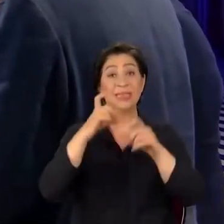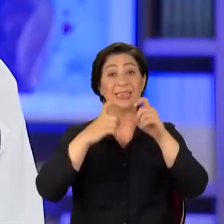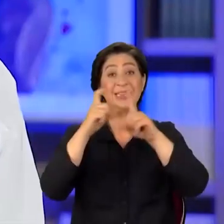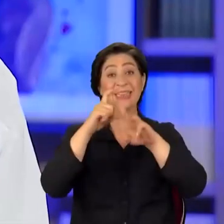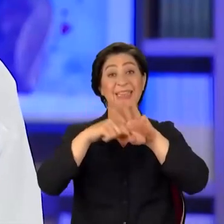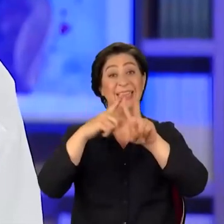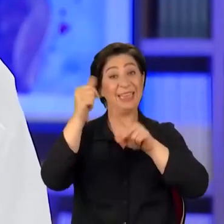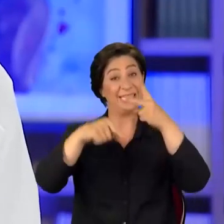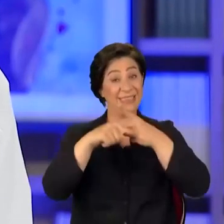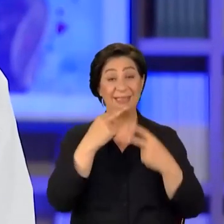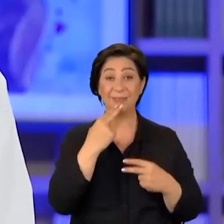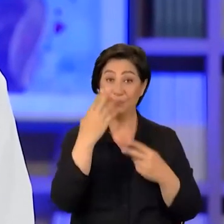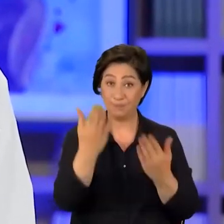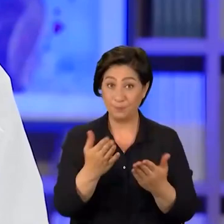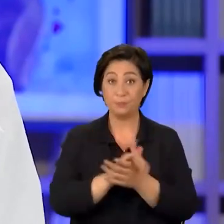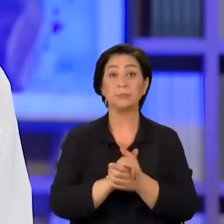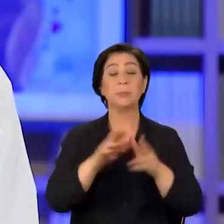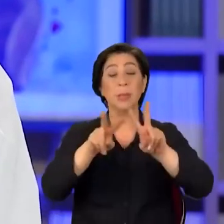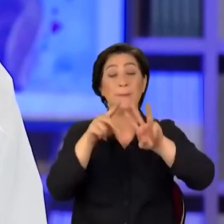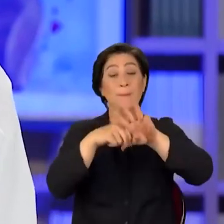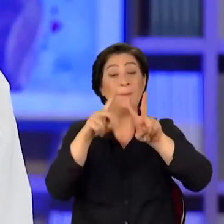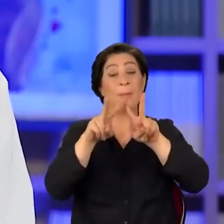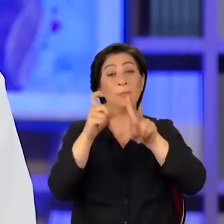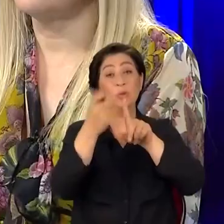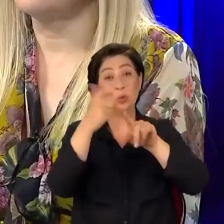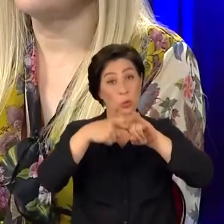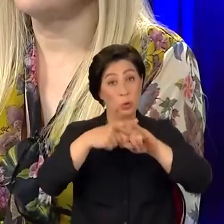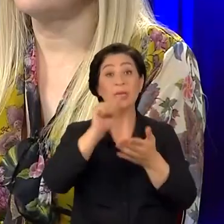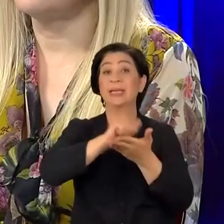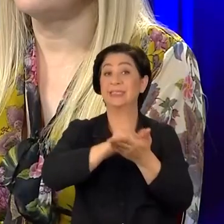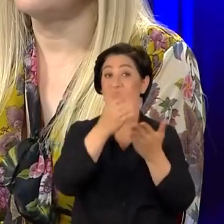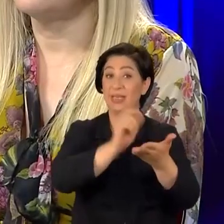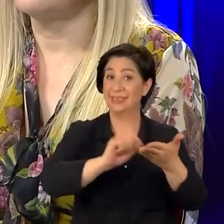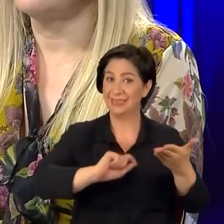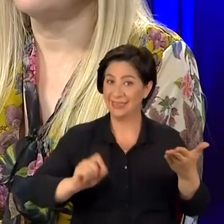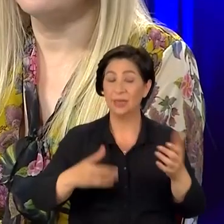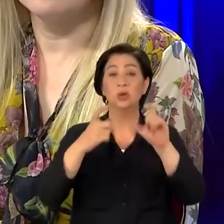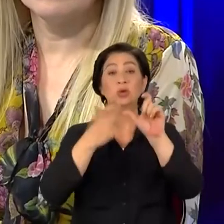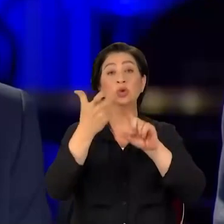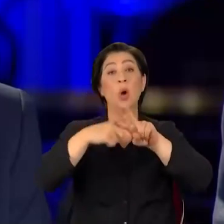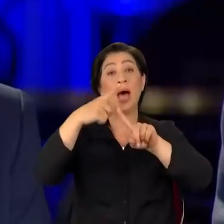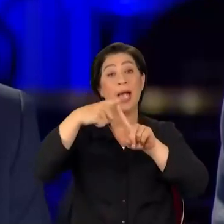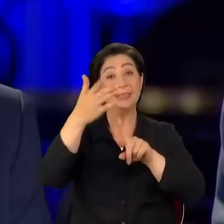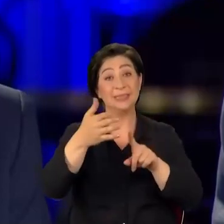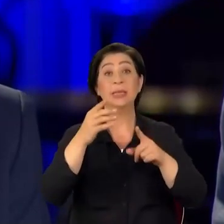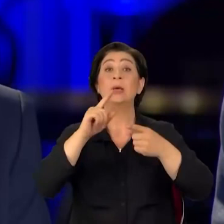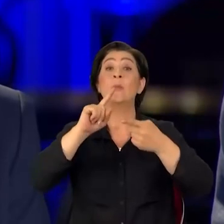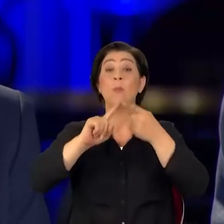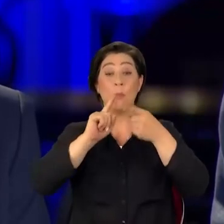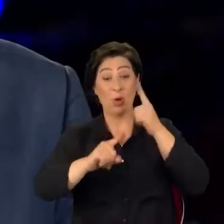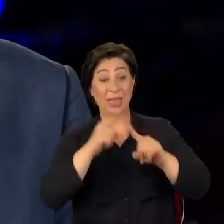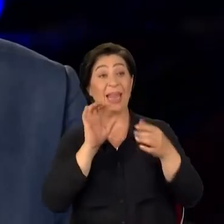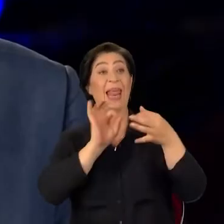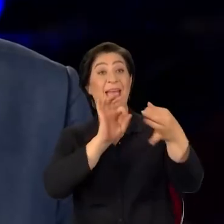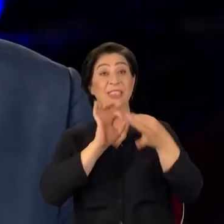Ülke Araboğan, siyaset bilimci, Memduh Bayraktaroğlu, gazeteci, yazar, Suat Özçelebi, siyasal